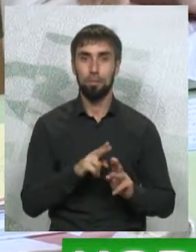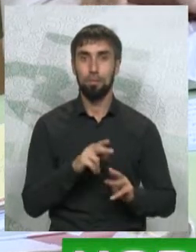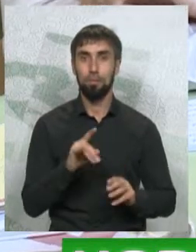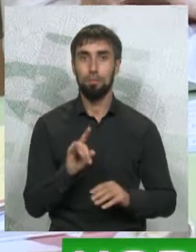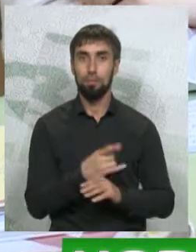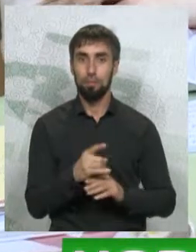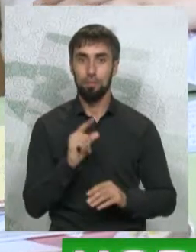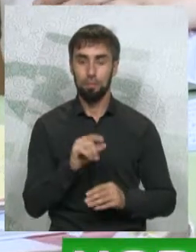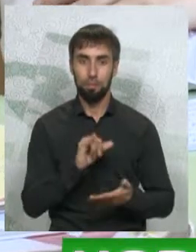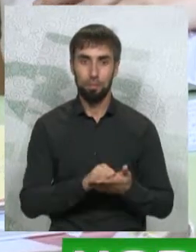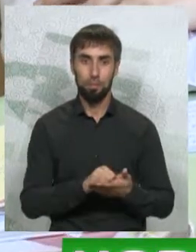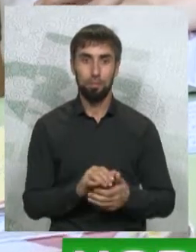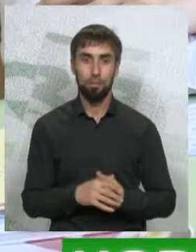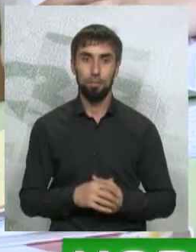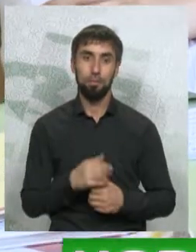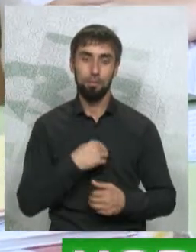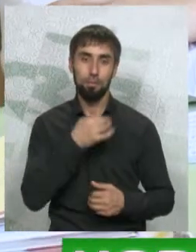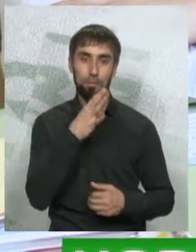здесь.